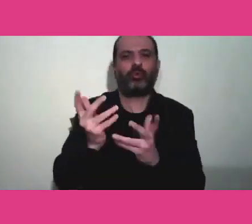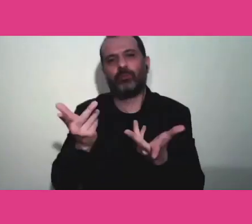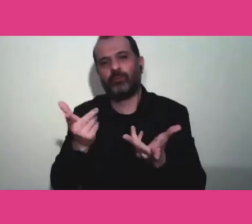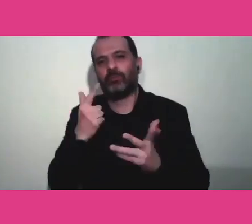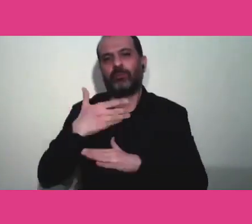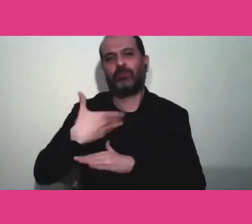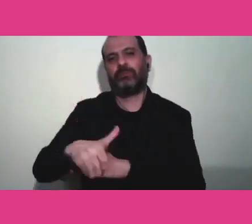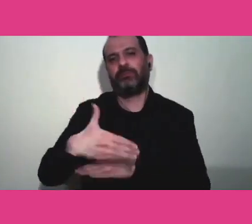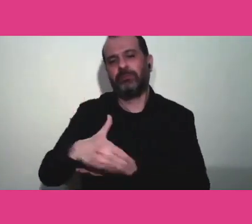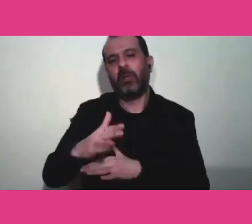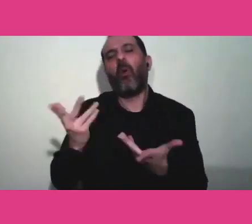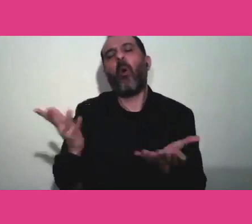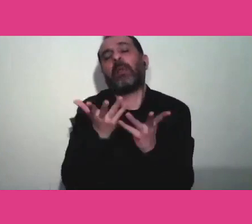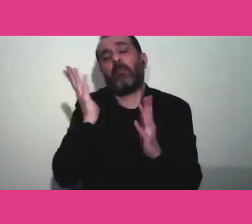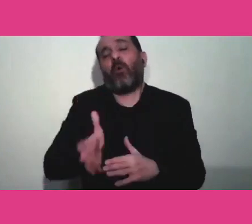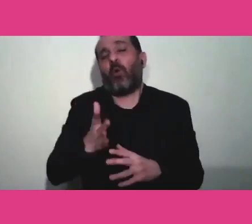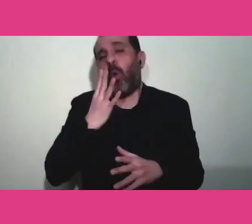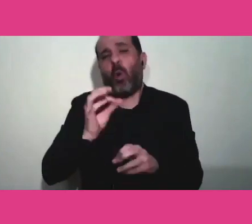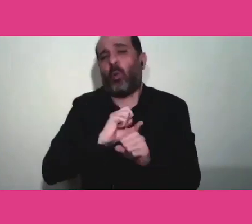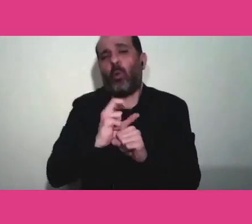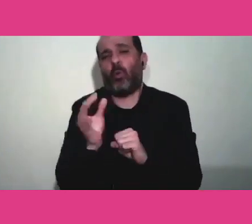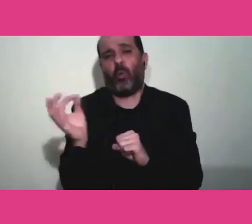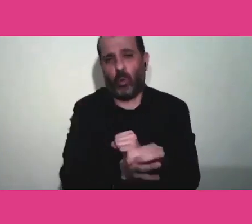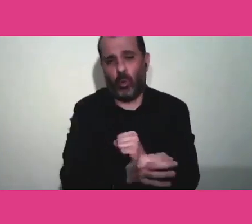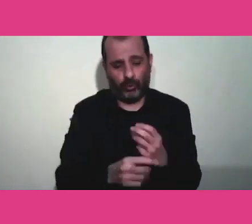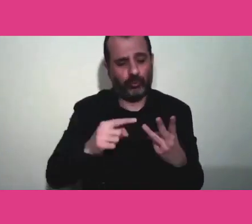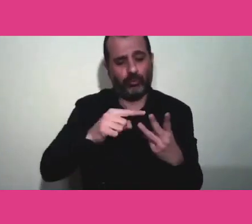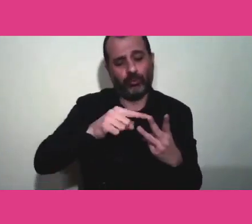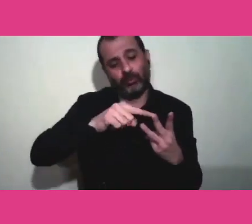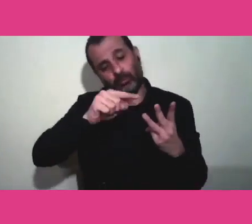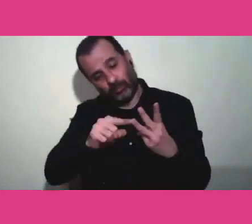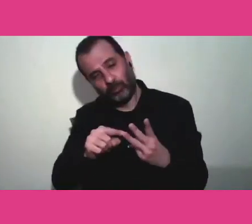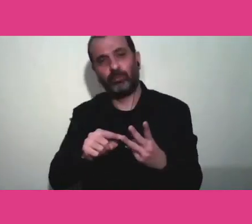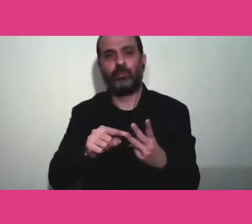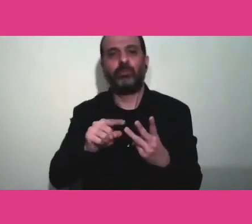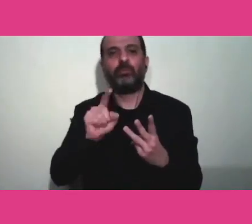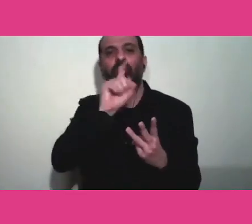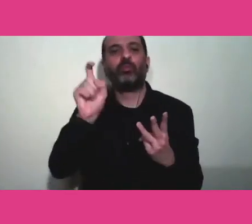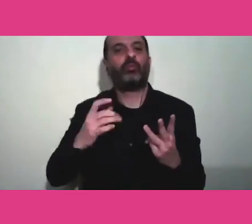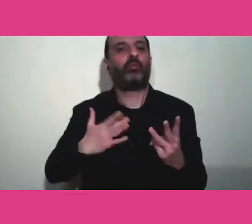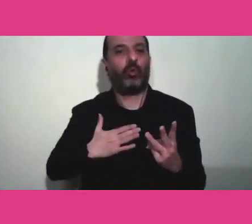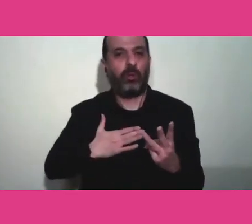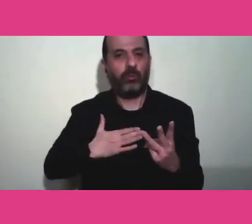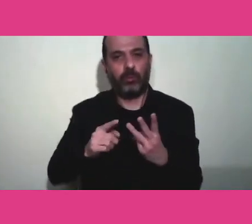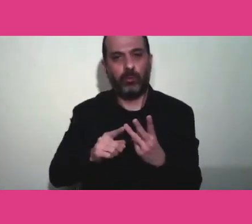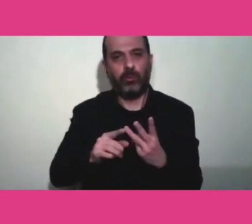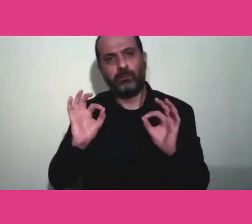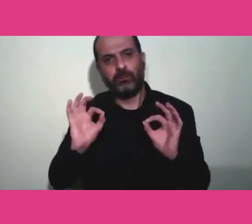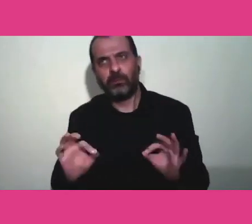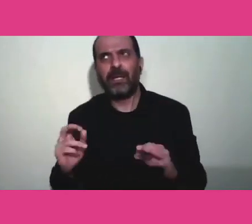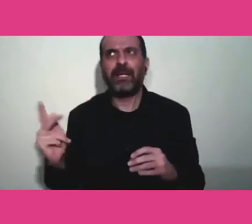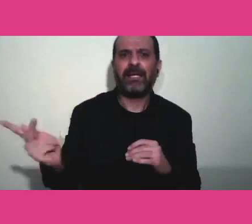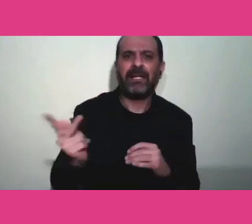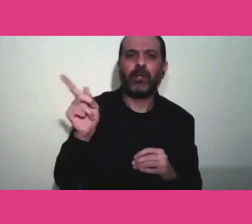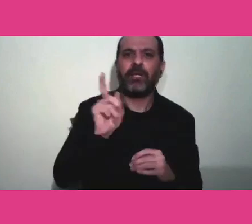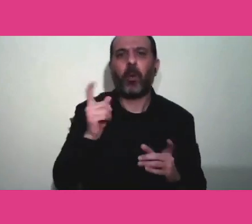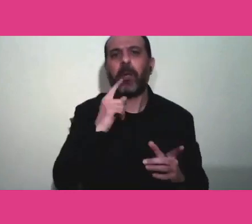για Αντισφαίρηση. Και η υπόλοιπη ζωή μου αφιερώνεται, πέρα από την κοινωνική ζωή που δεν έχω ιδιαίτερα,